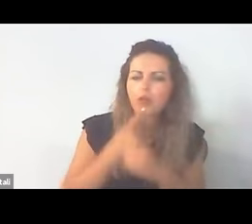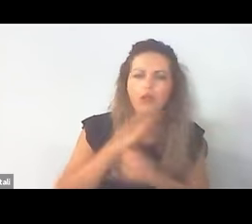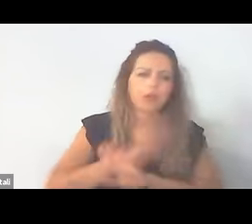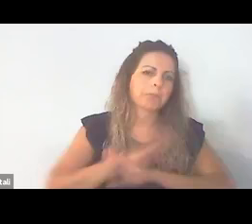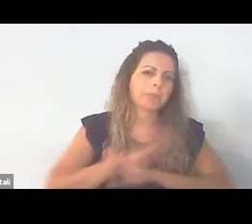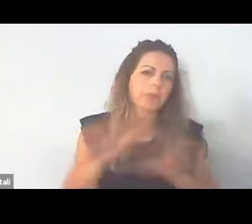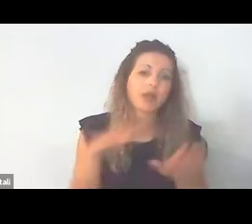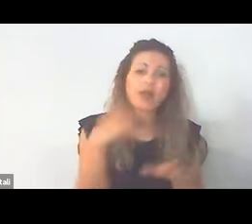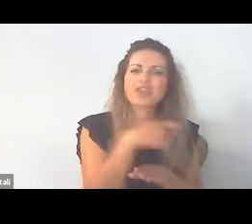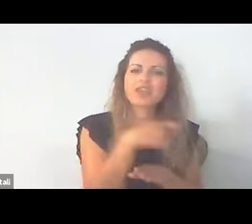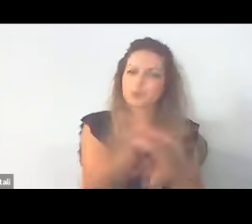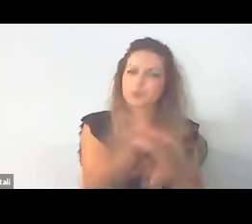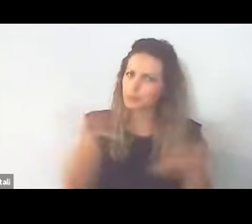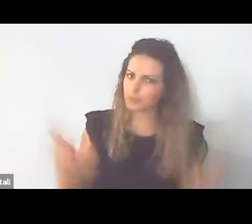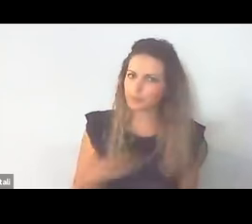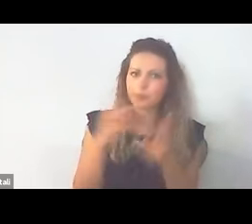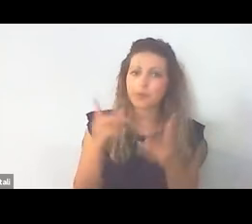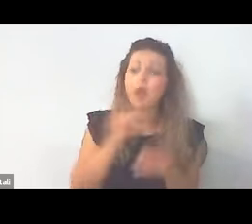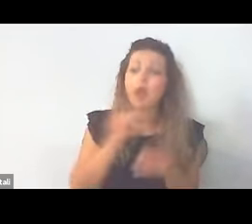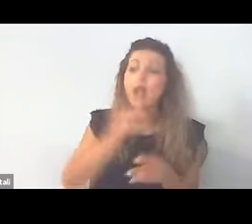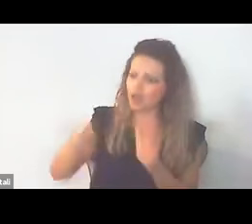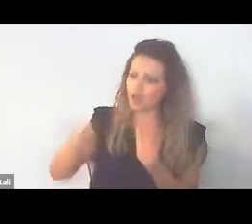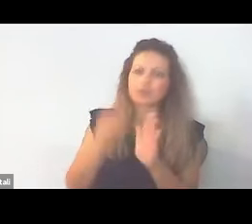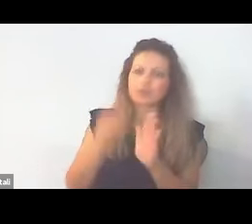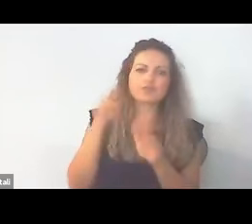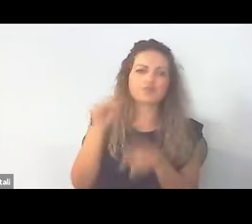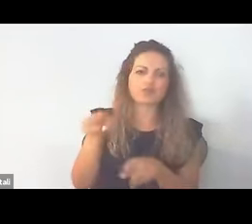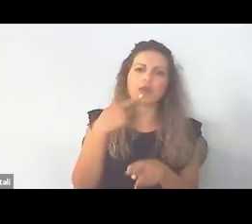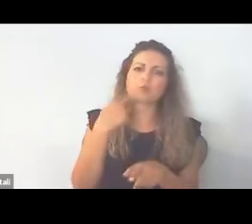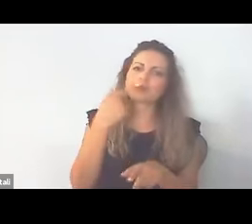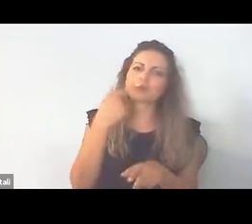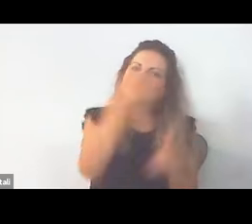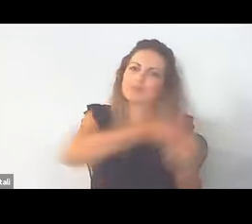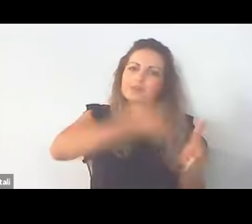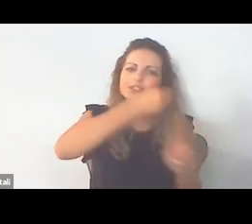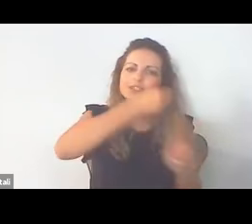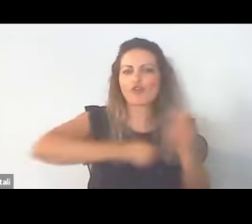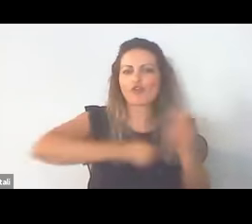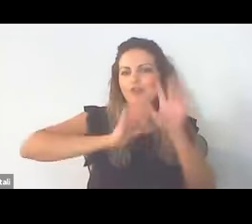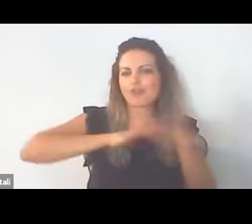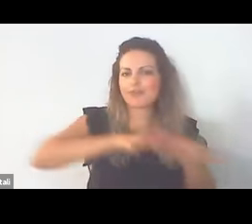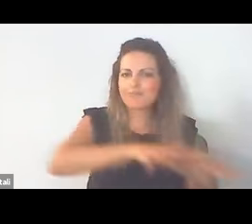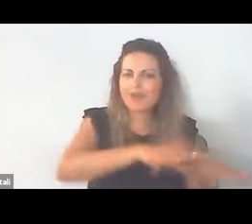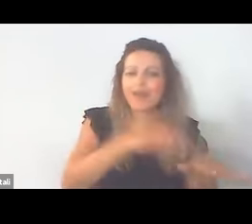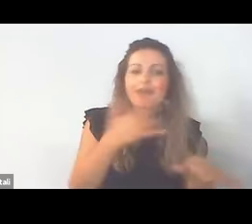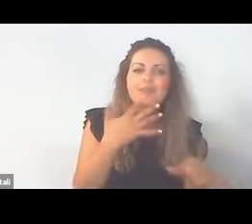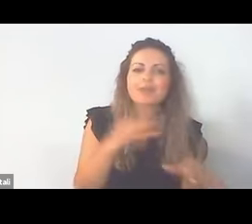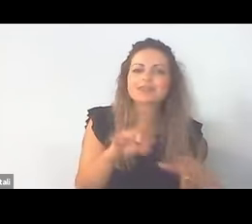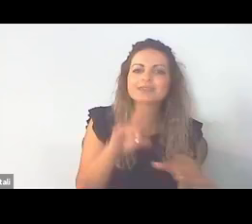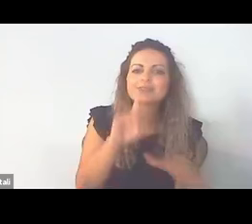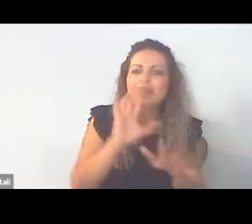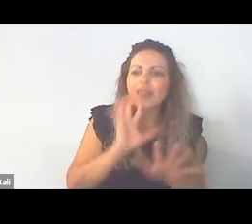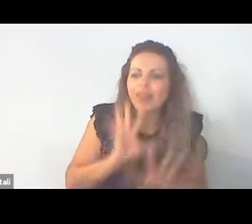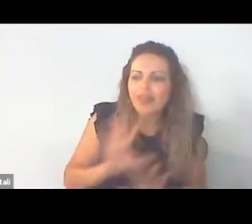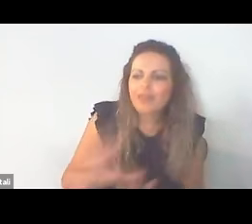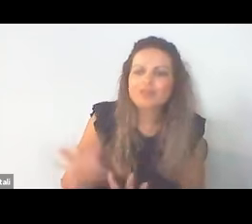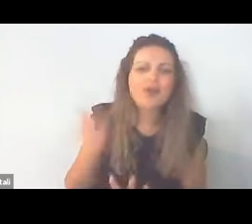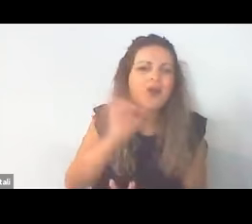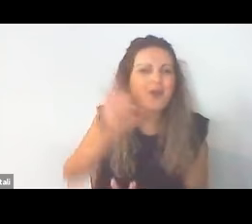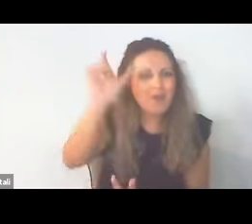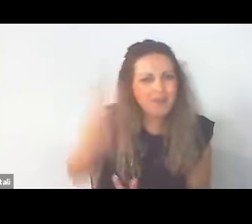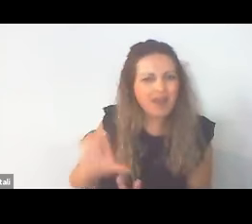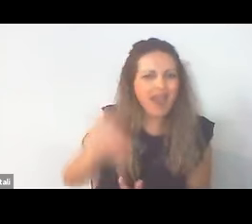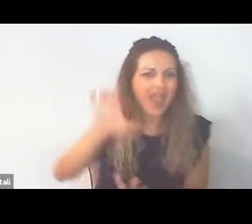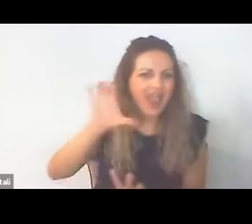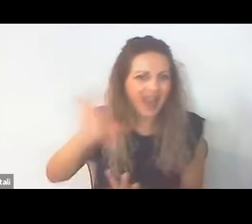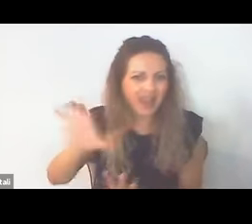φορά το φεμινιστικό κίνημα δεν άφησε ούτε στιγμή μόνη την Ελένη από τη μέρα της δολοφονίας της